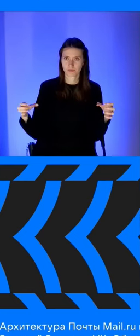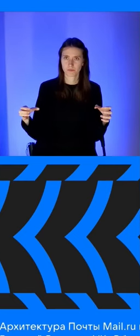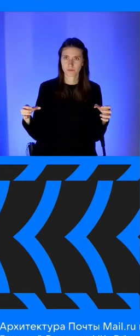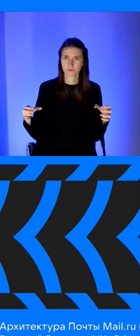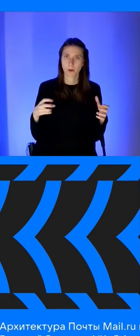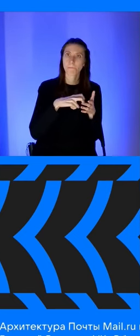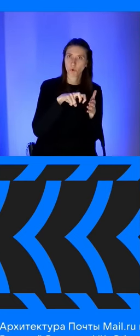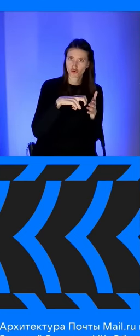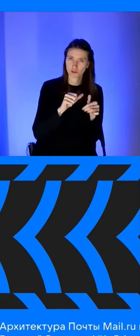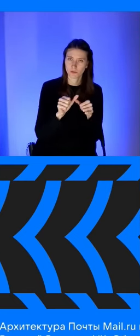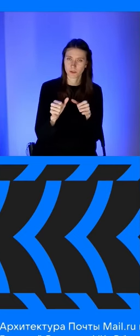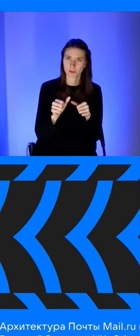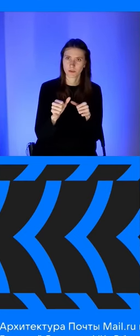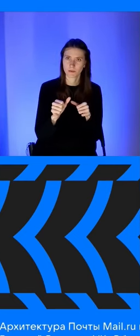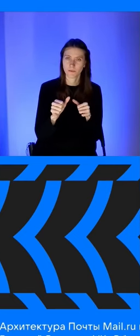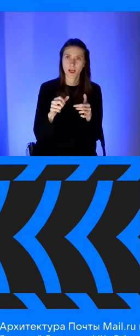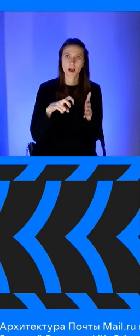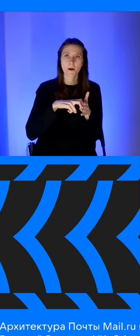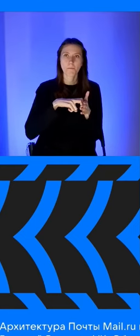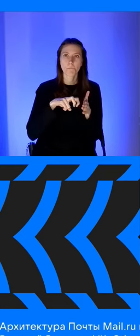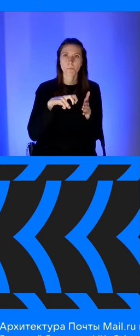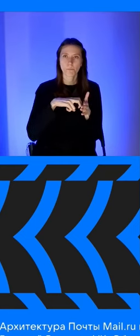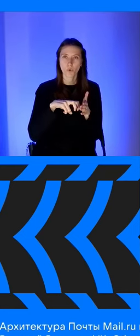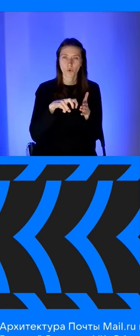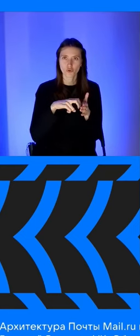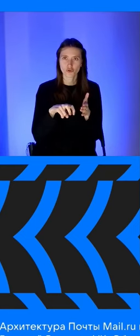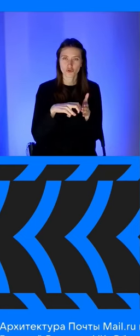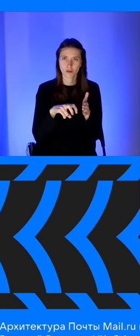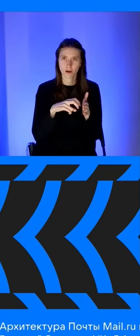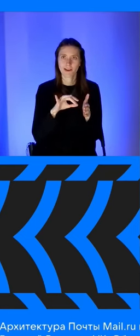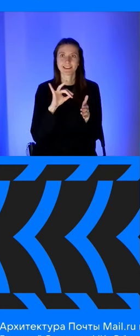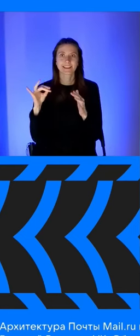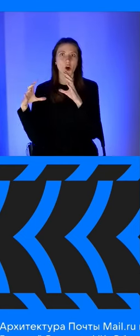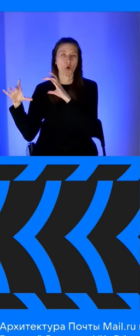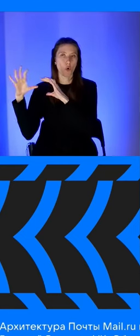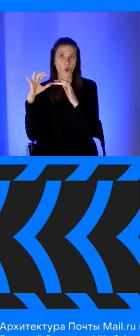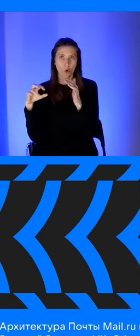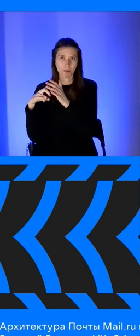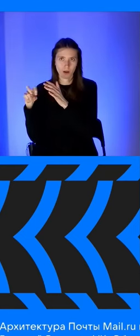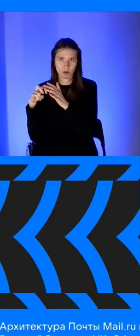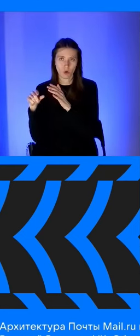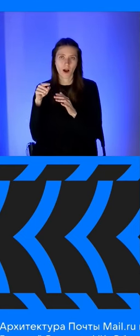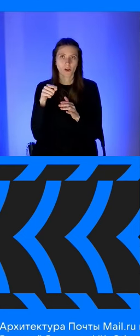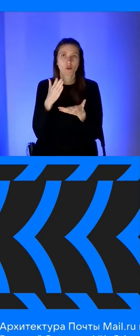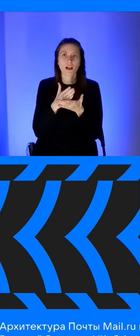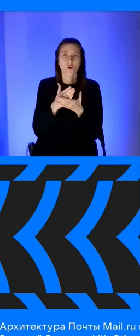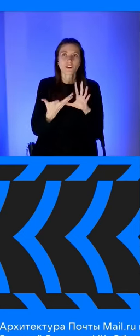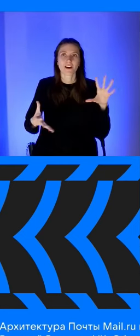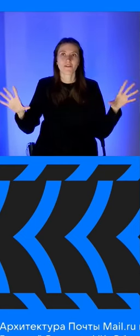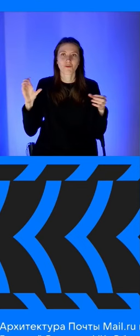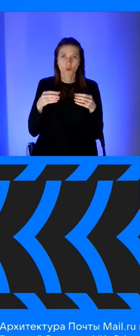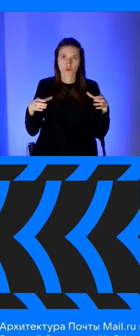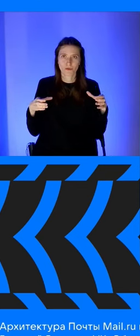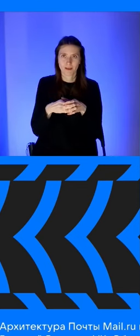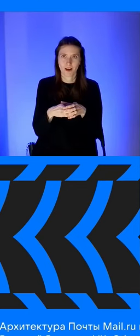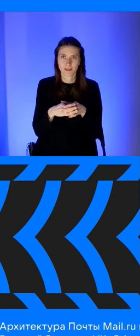Именно почта. Почта, которая без Mail.ru и облако, оно живет в общем кластере со